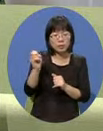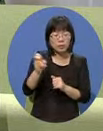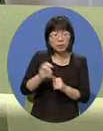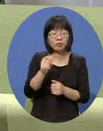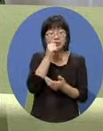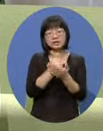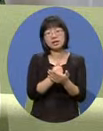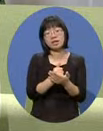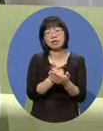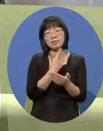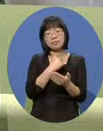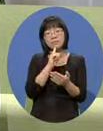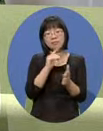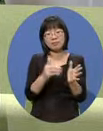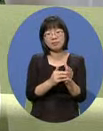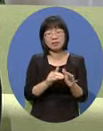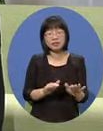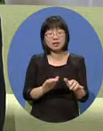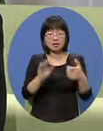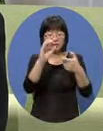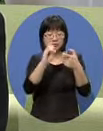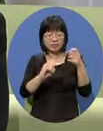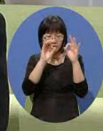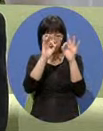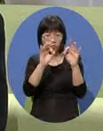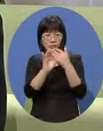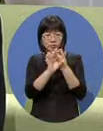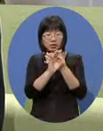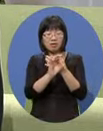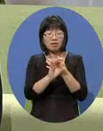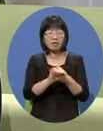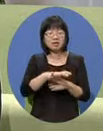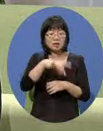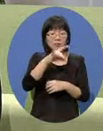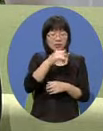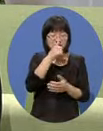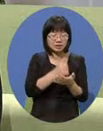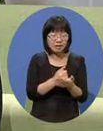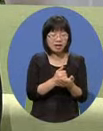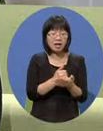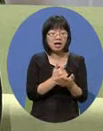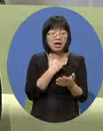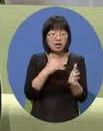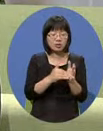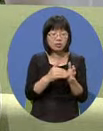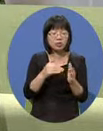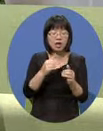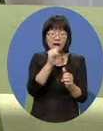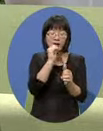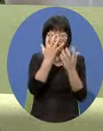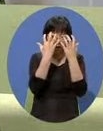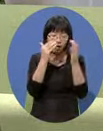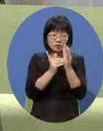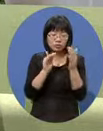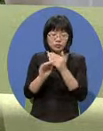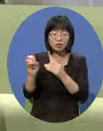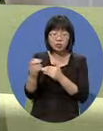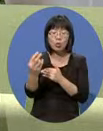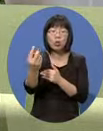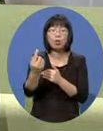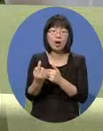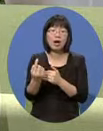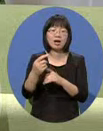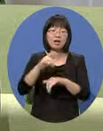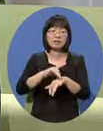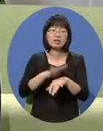한 가해자들을 보니까 60%는 재범자. 였습니다. 그만큼 이제 이 성범죄라는 게 어떤 습관성 질환이기도